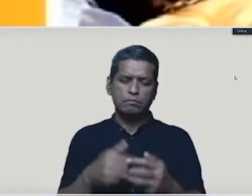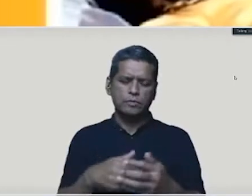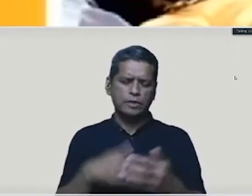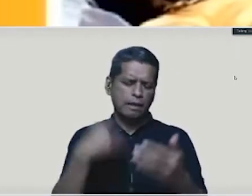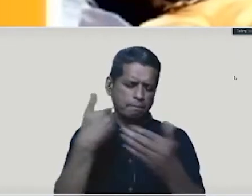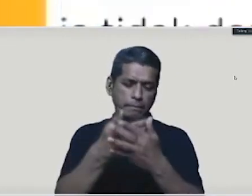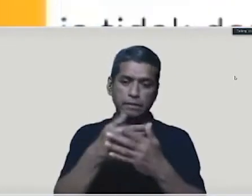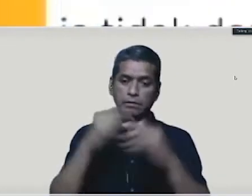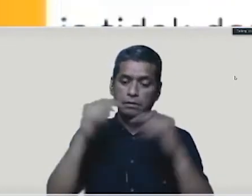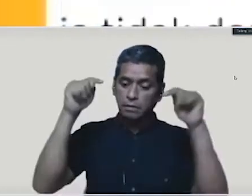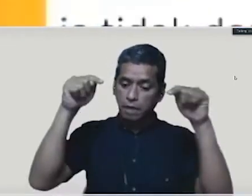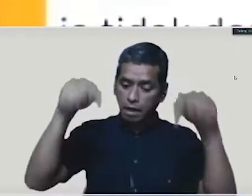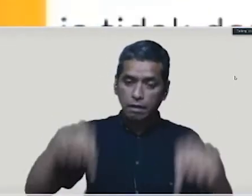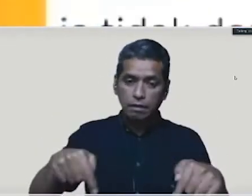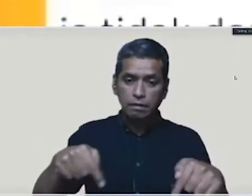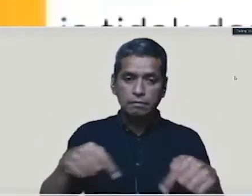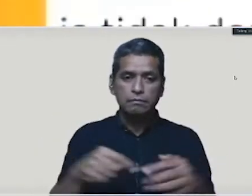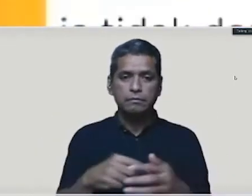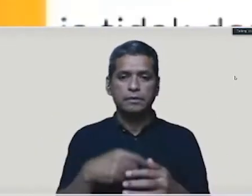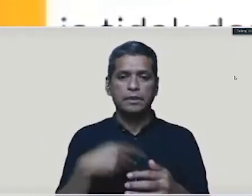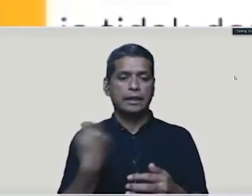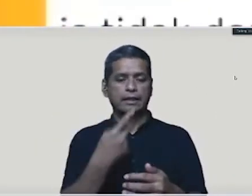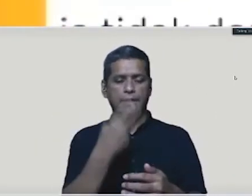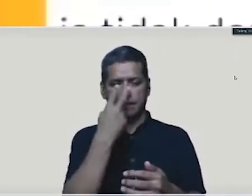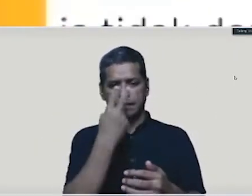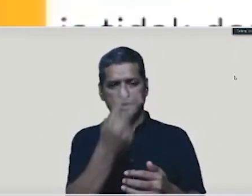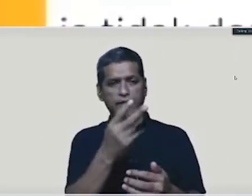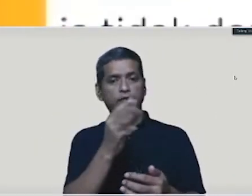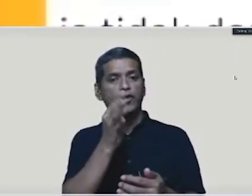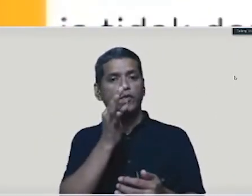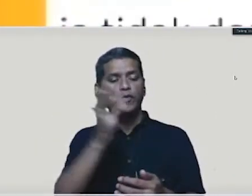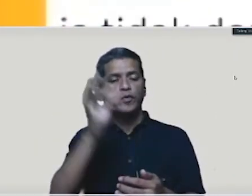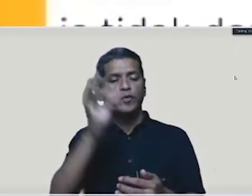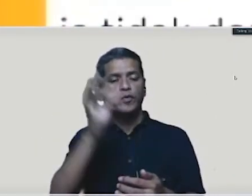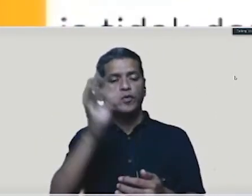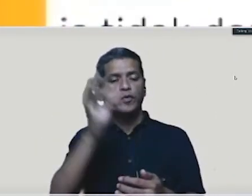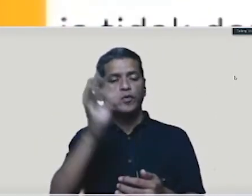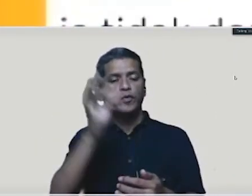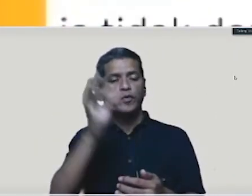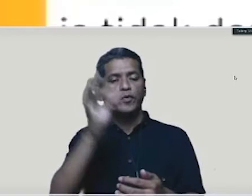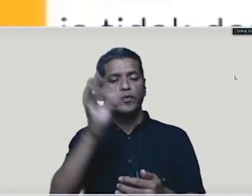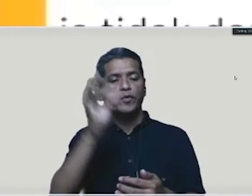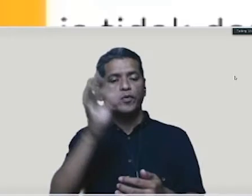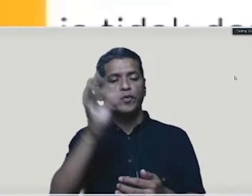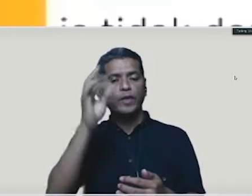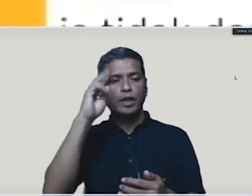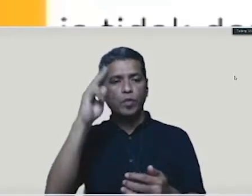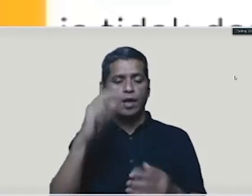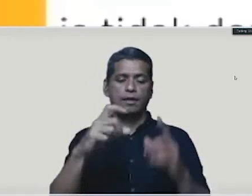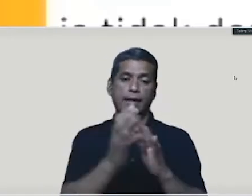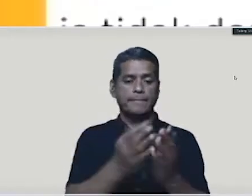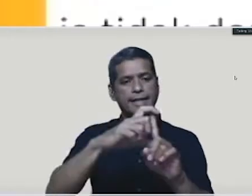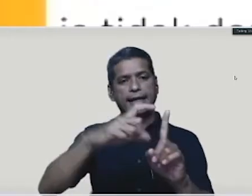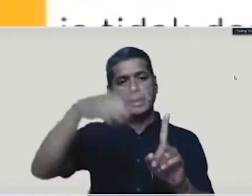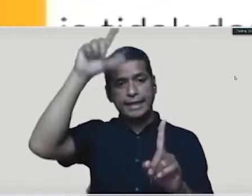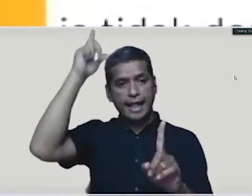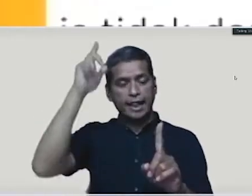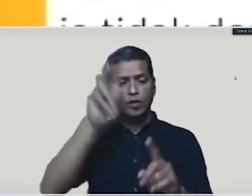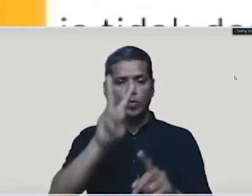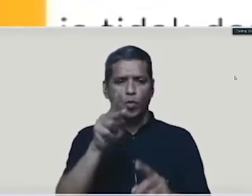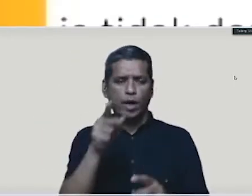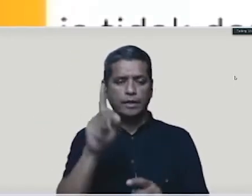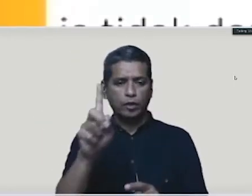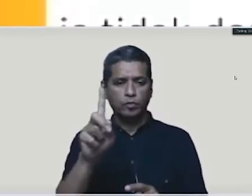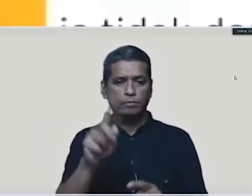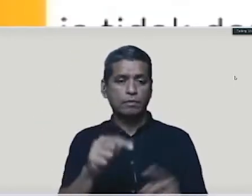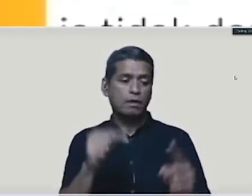baik Mari kita membuka firman Tuhan di dalam buku Daniel pasal 2 ayat yang pertama dikatakan begini pada tahun yang kedua